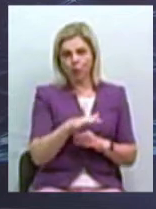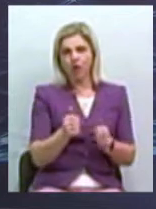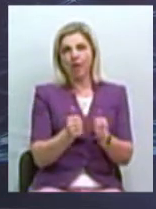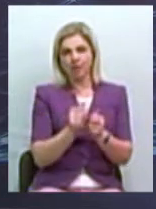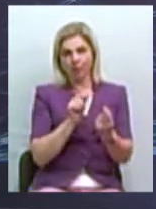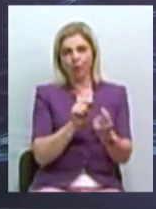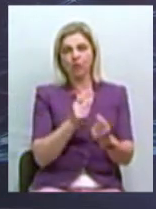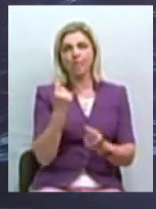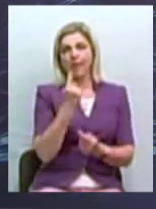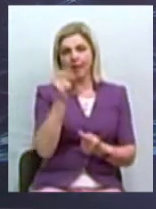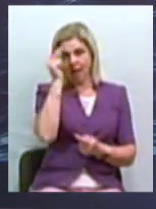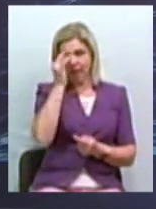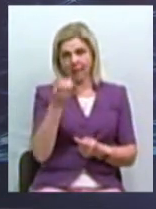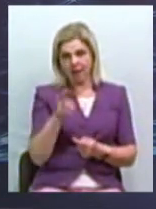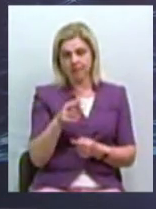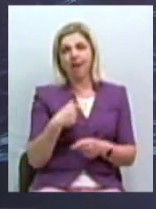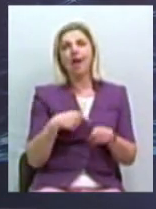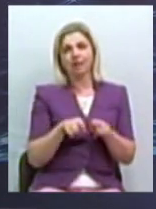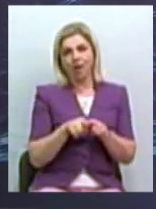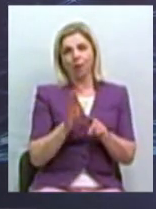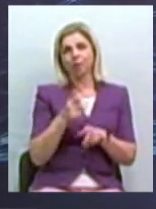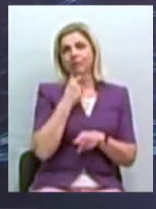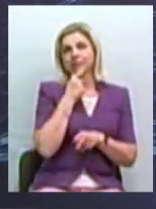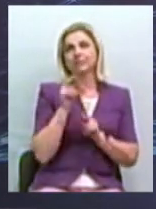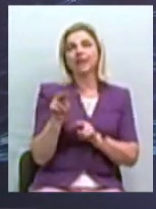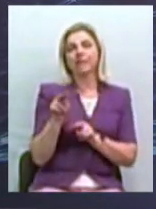також дивитися за цим об'єктом, як він